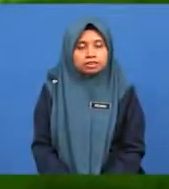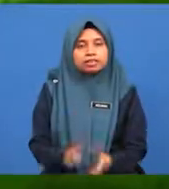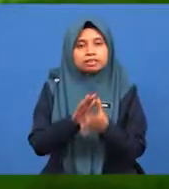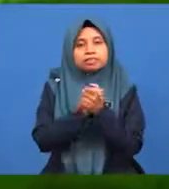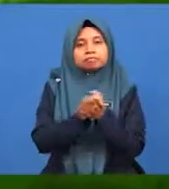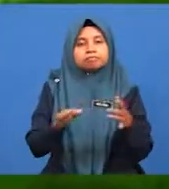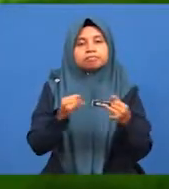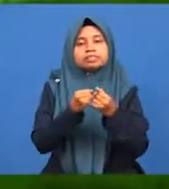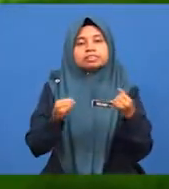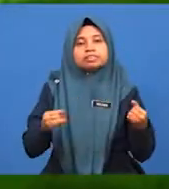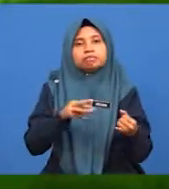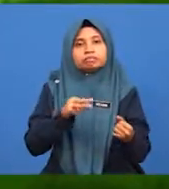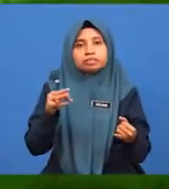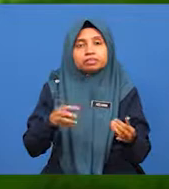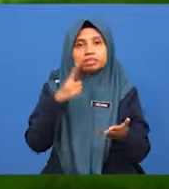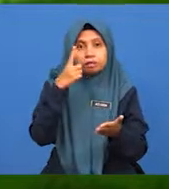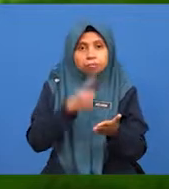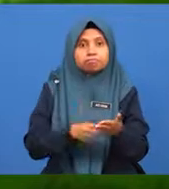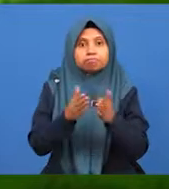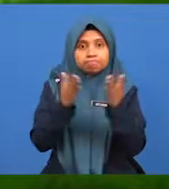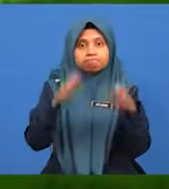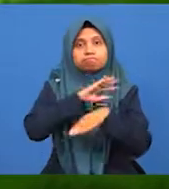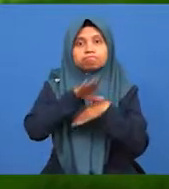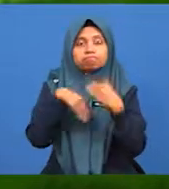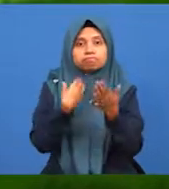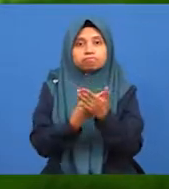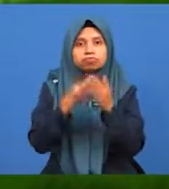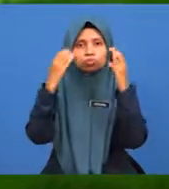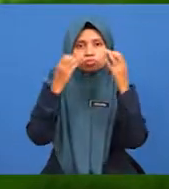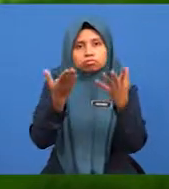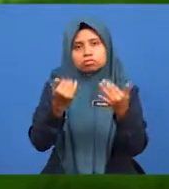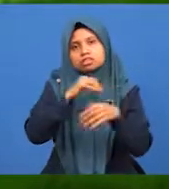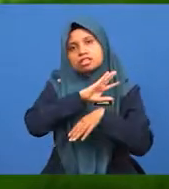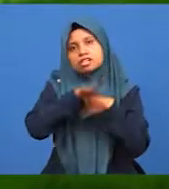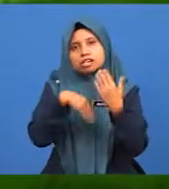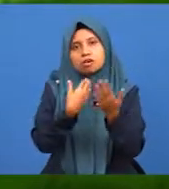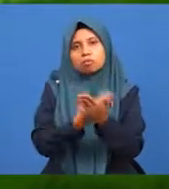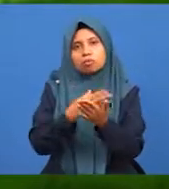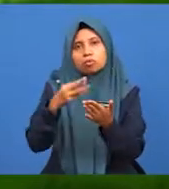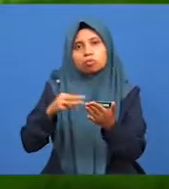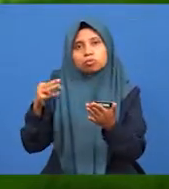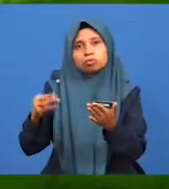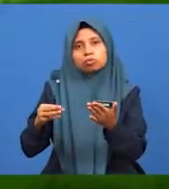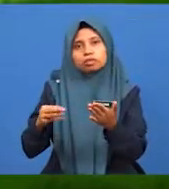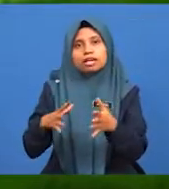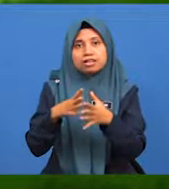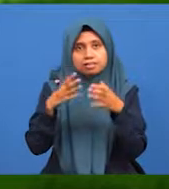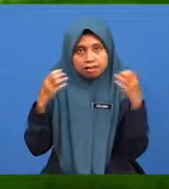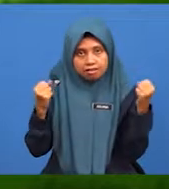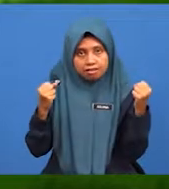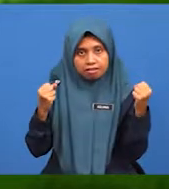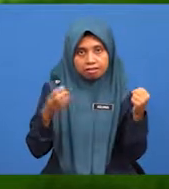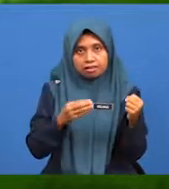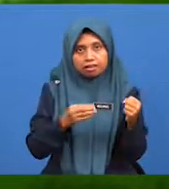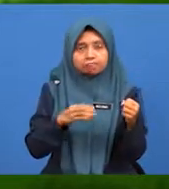Selamat sejahtera murid-murid. Apa khabar semua? Cikgu harap murid-murid berada dalam keadaan yang sihat